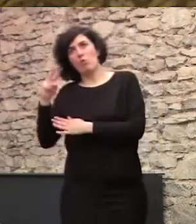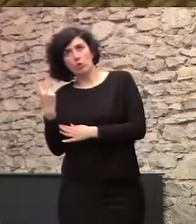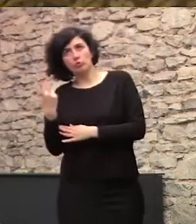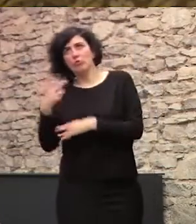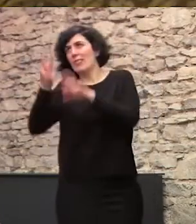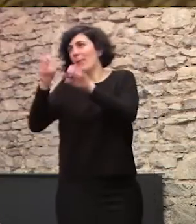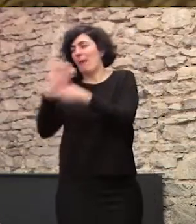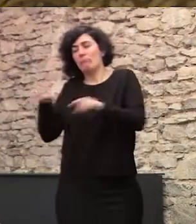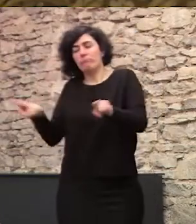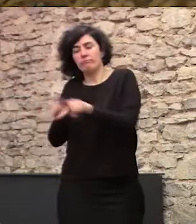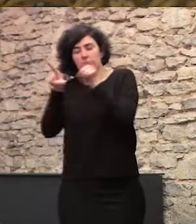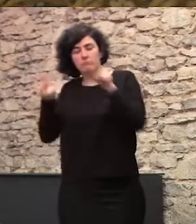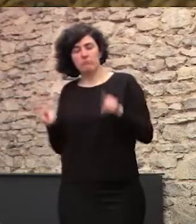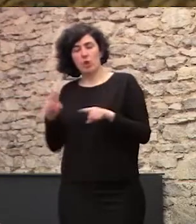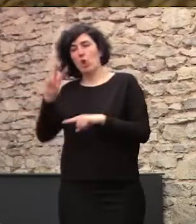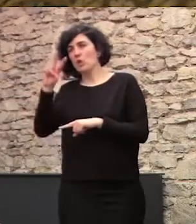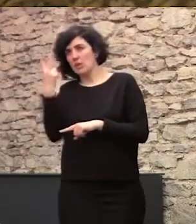zer.